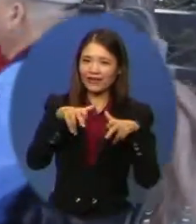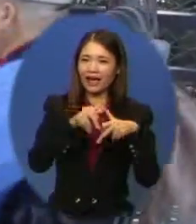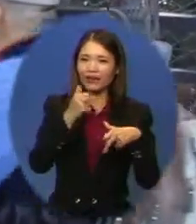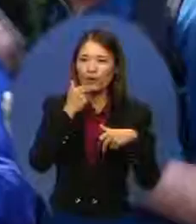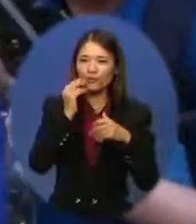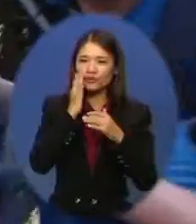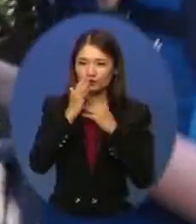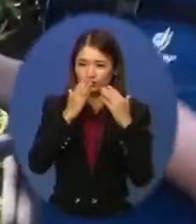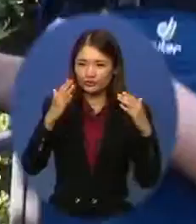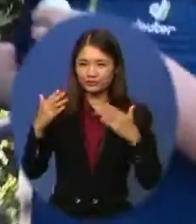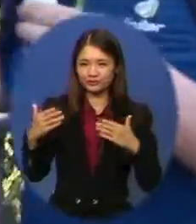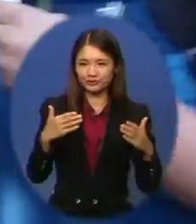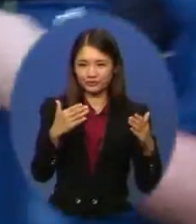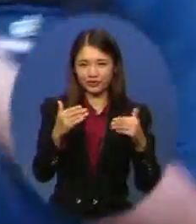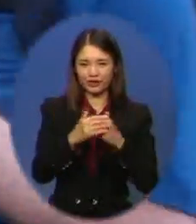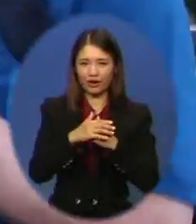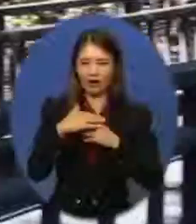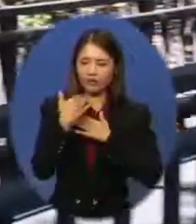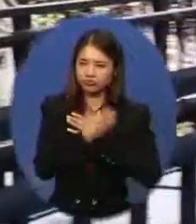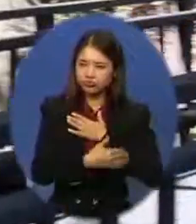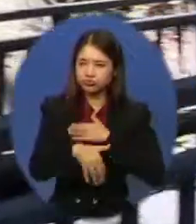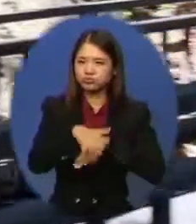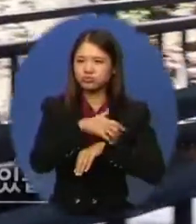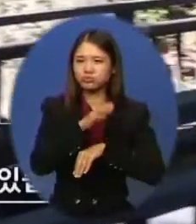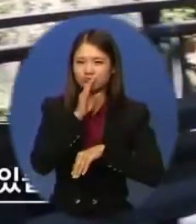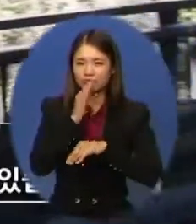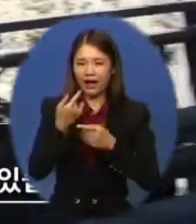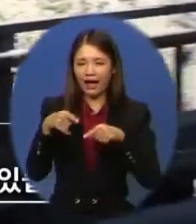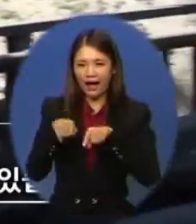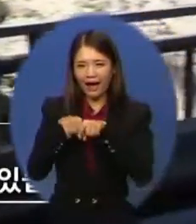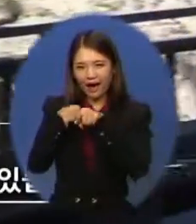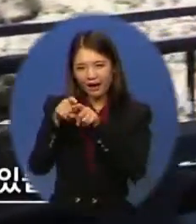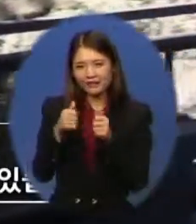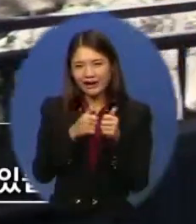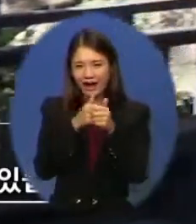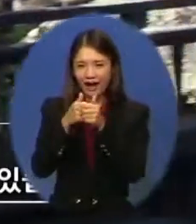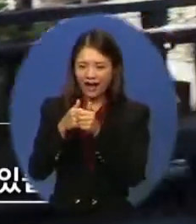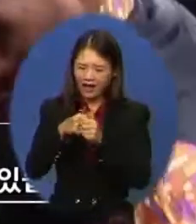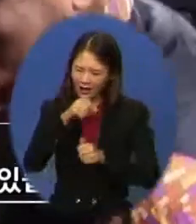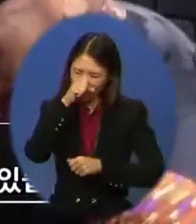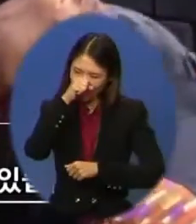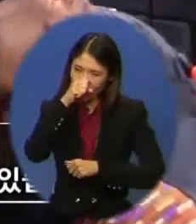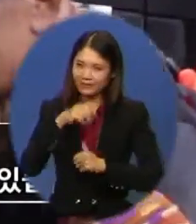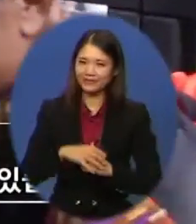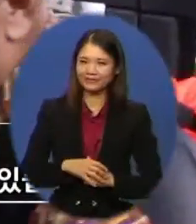몸이 불편하신 분들과 동행하는 훈훈한 산행이었습니다.